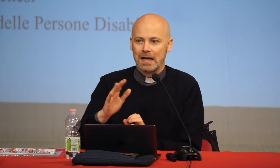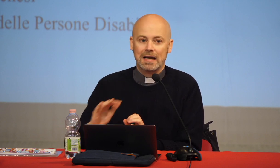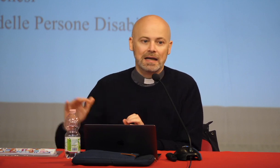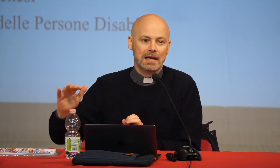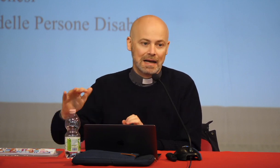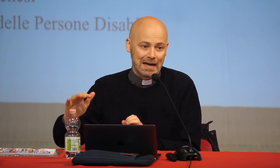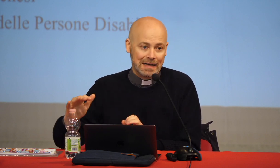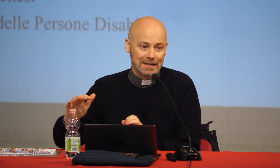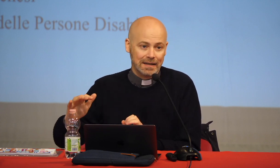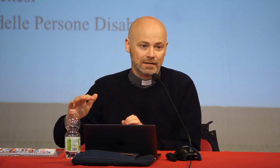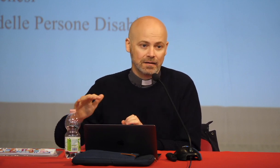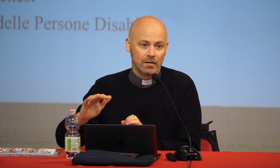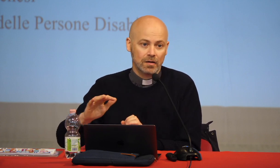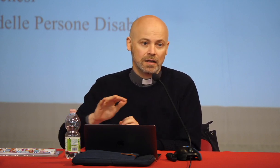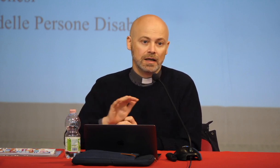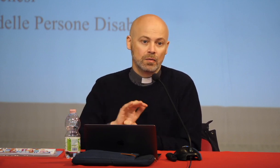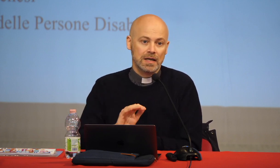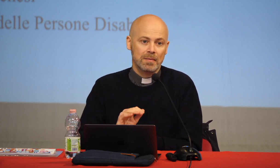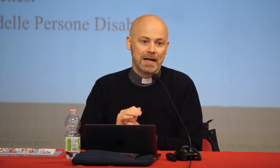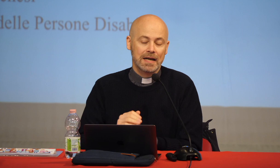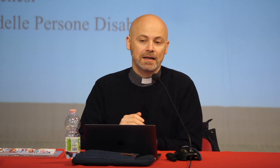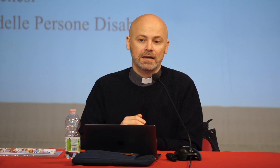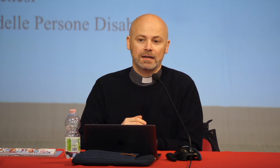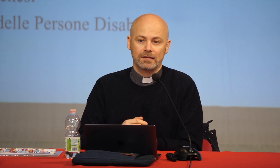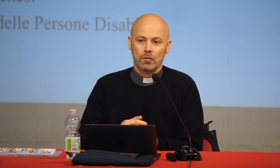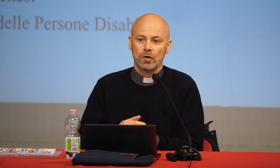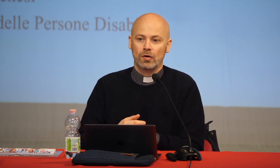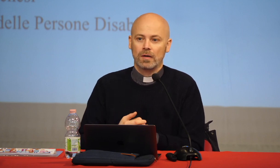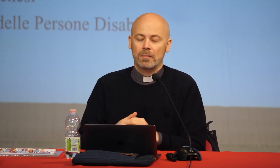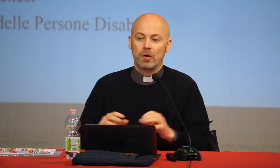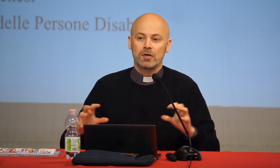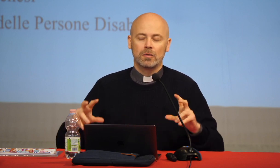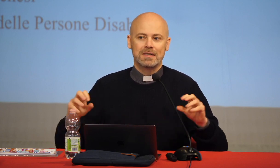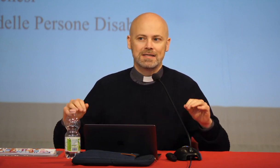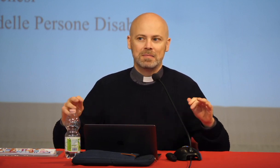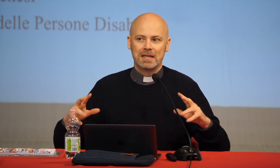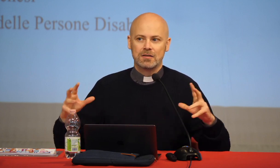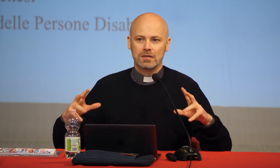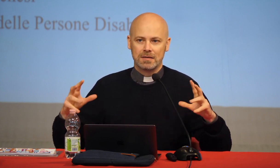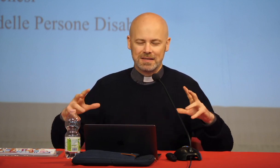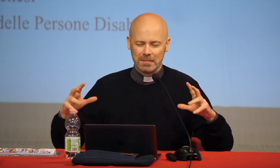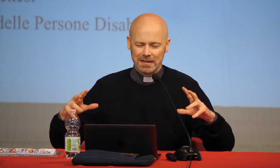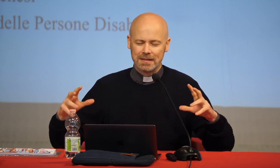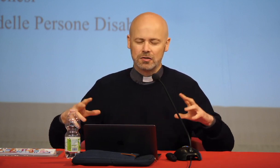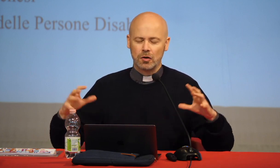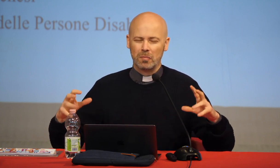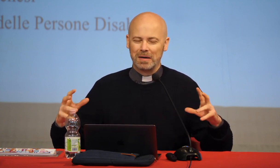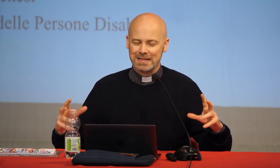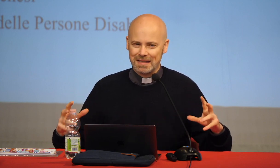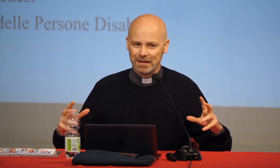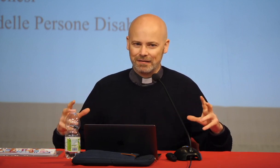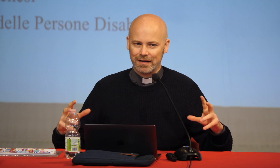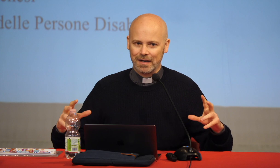personale all latere no E quindi magari se uno però qui c'è una sensibilizzazione